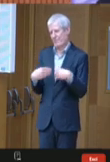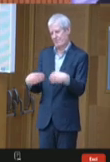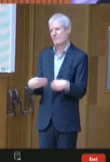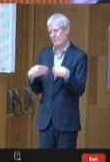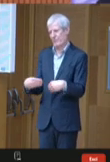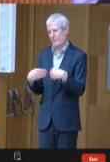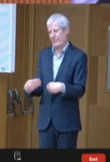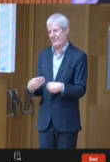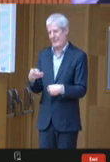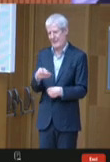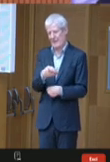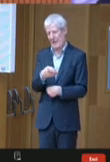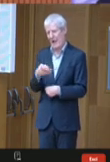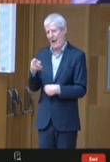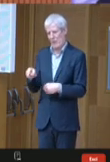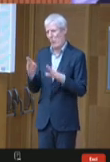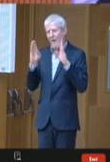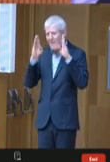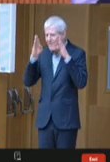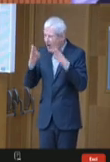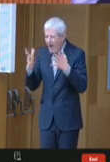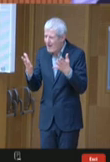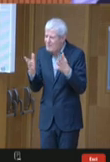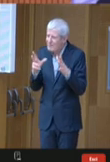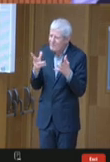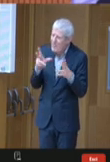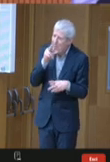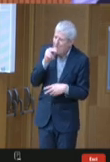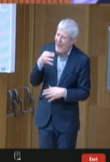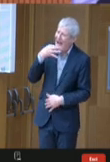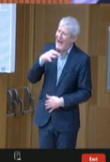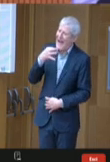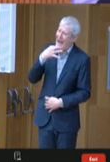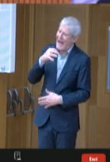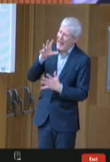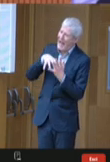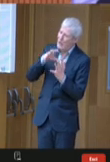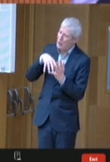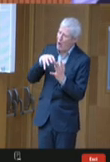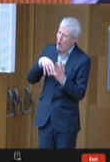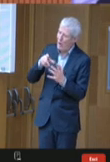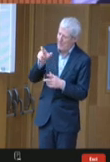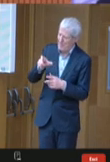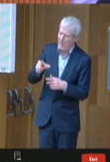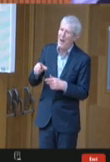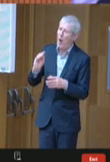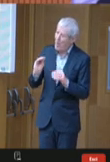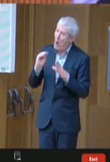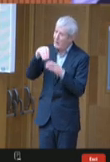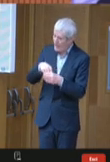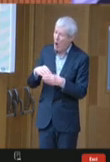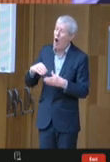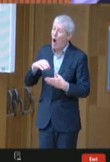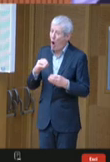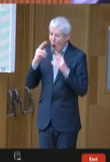che si focalizzeranno da relatori che fanno parte dell'Osservatorio Nazionale delle Persone